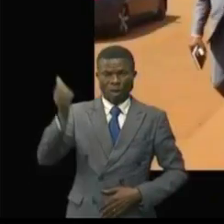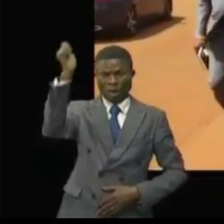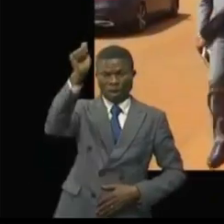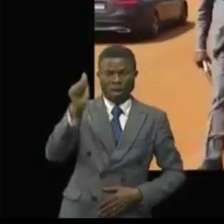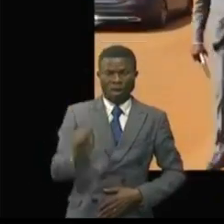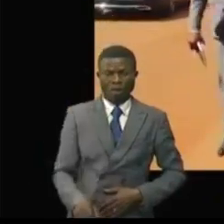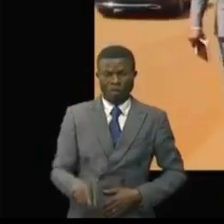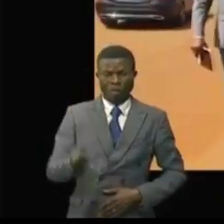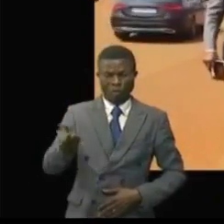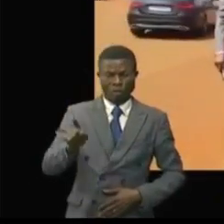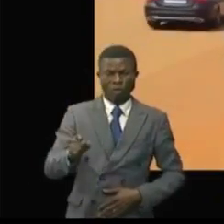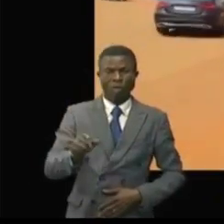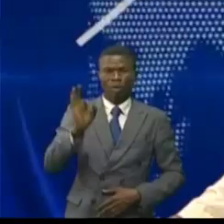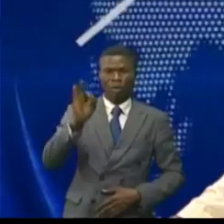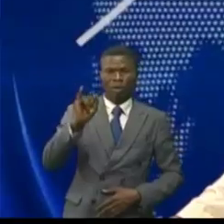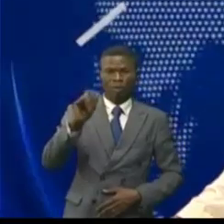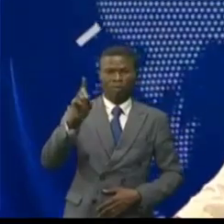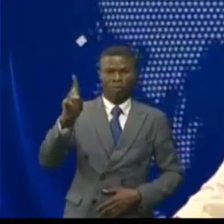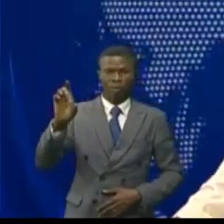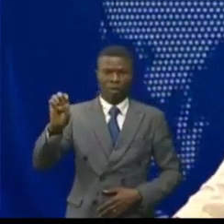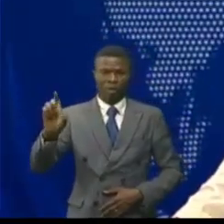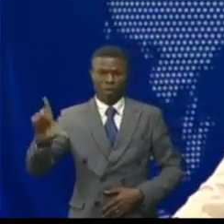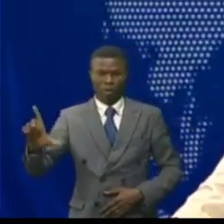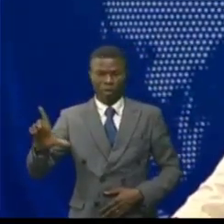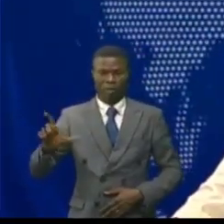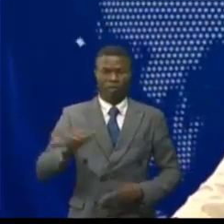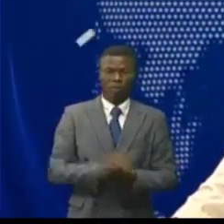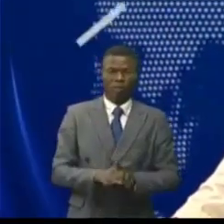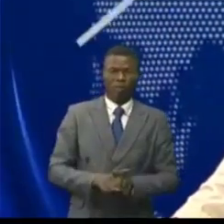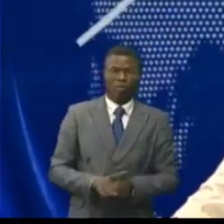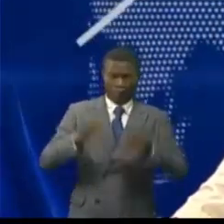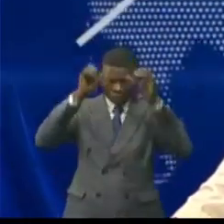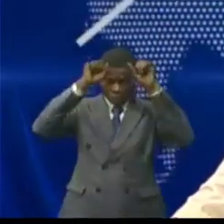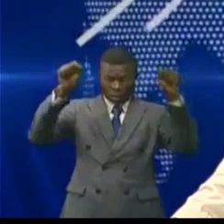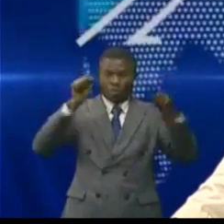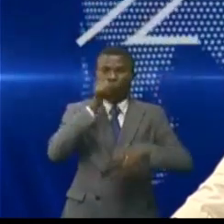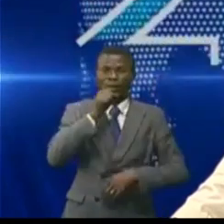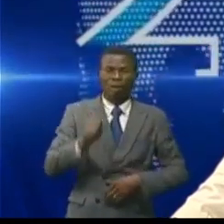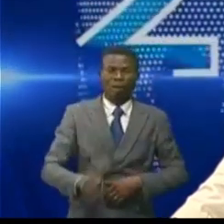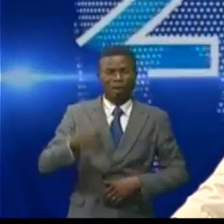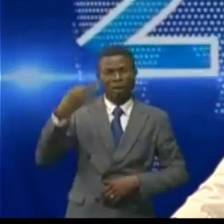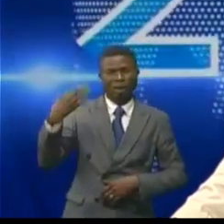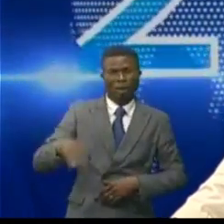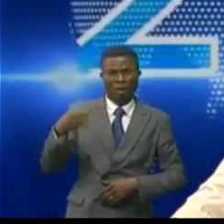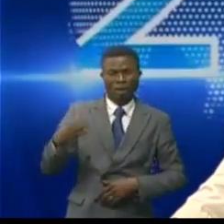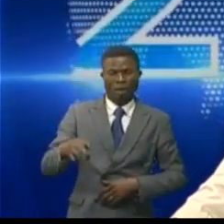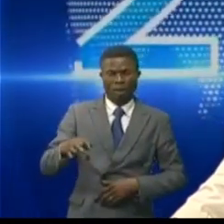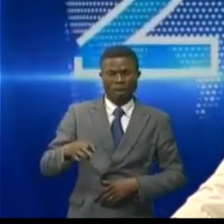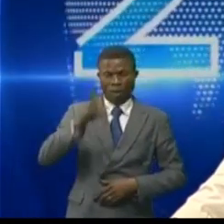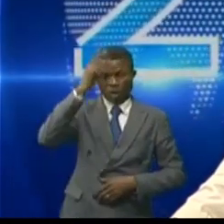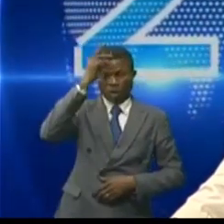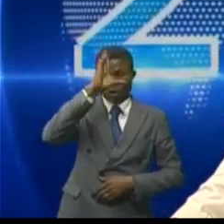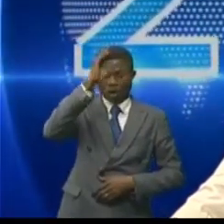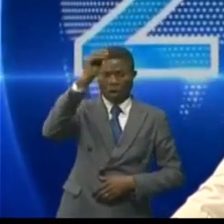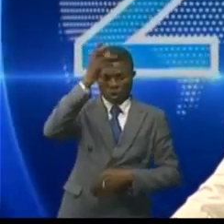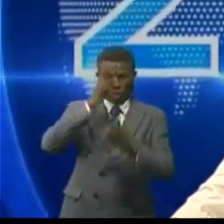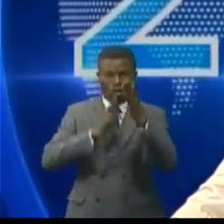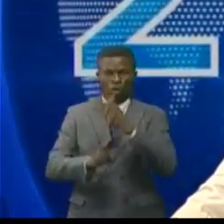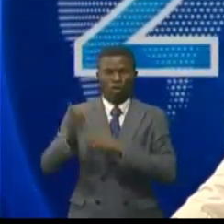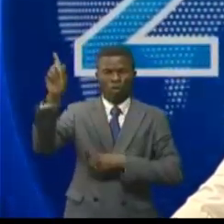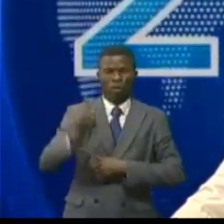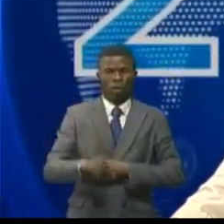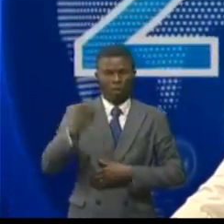Fidèle Binene Moulaja. François Hollande, en homme ordinaire au Musée national de la RDC à